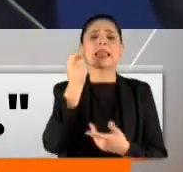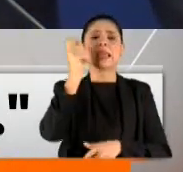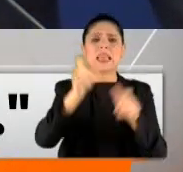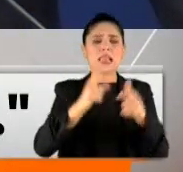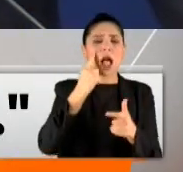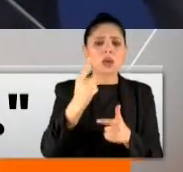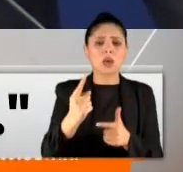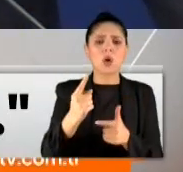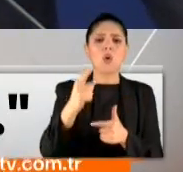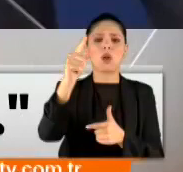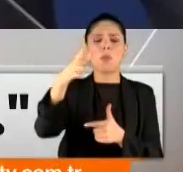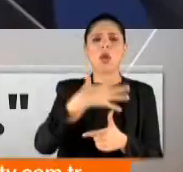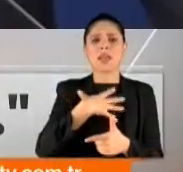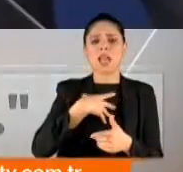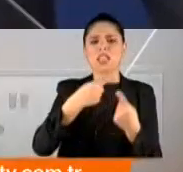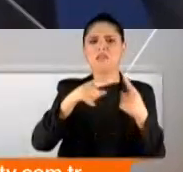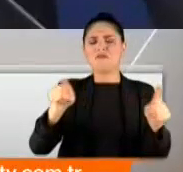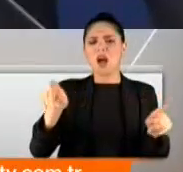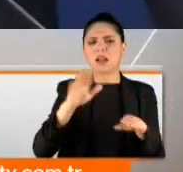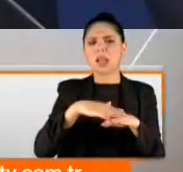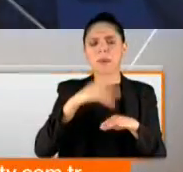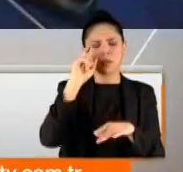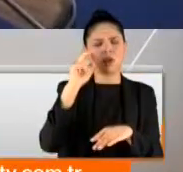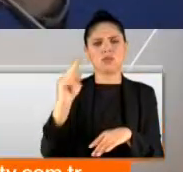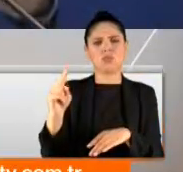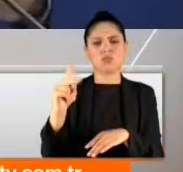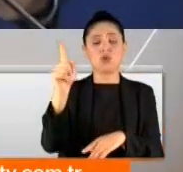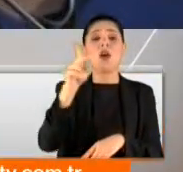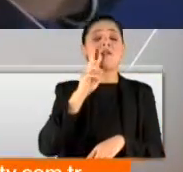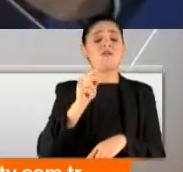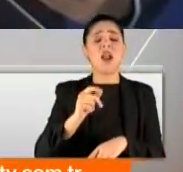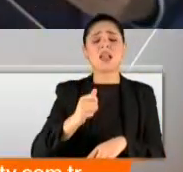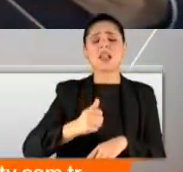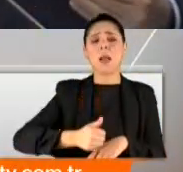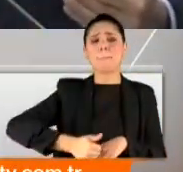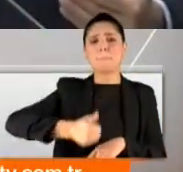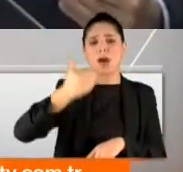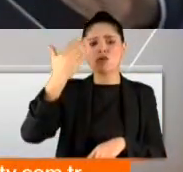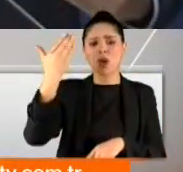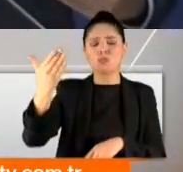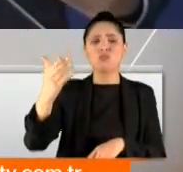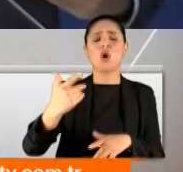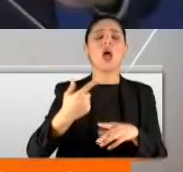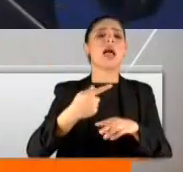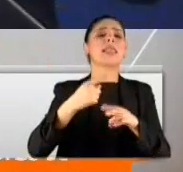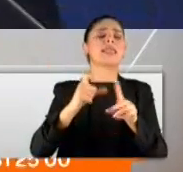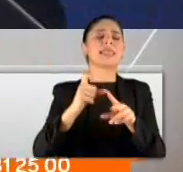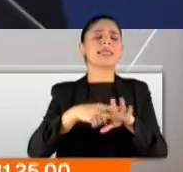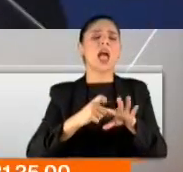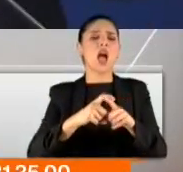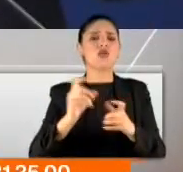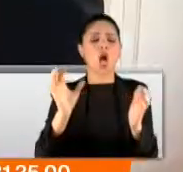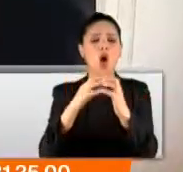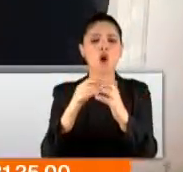geçirerek farklı formlara sokabileceğini düşünüyor. Macron'un bu sözleri DAEŞ gibi örgütlere ideolojik